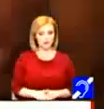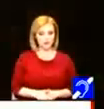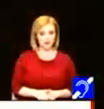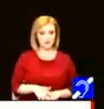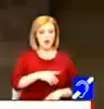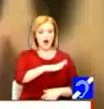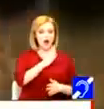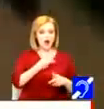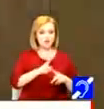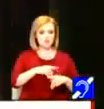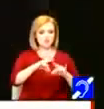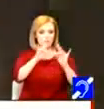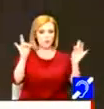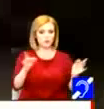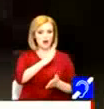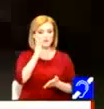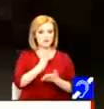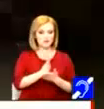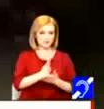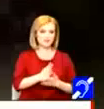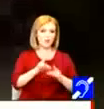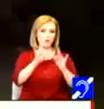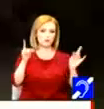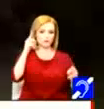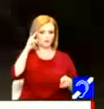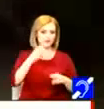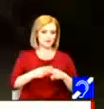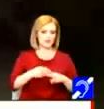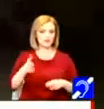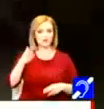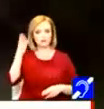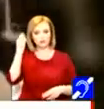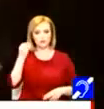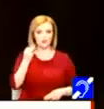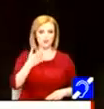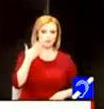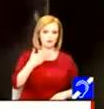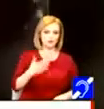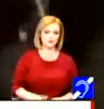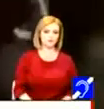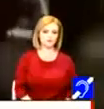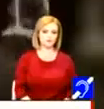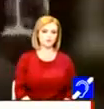al frăției, dorinței de apropiere și istoriei comune a României și Republicii Moldova.